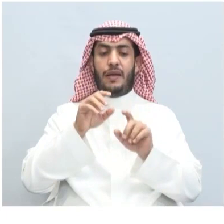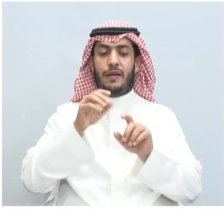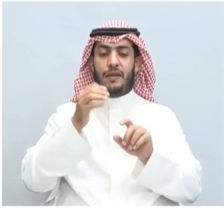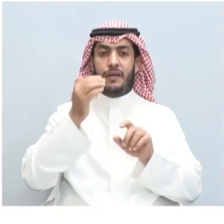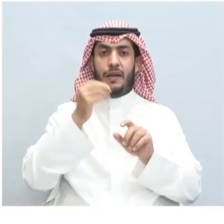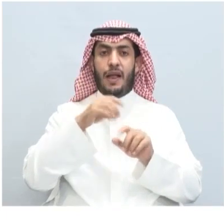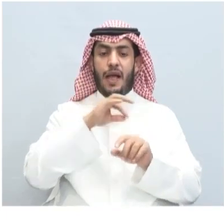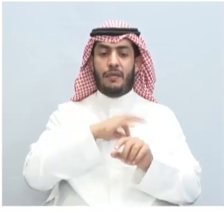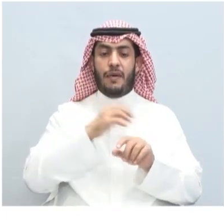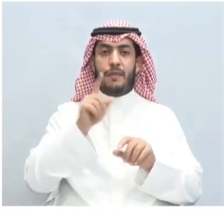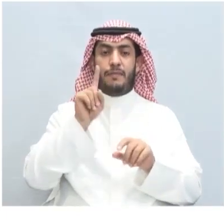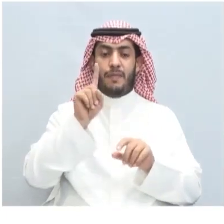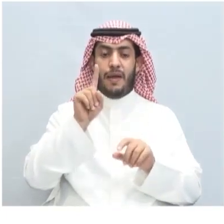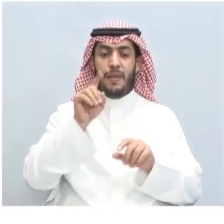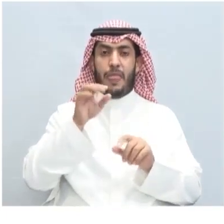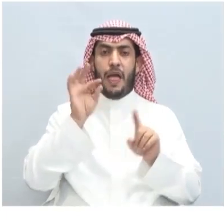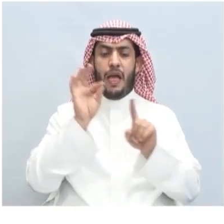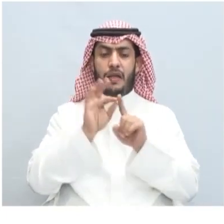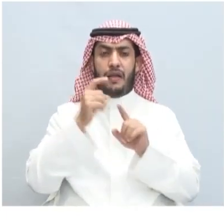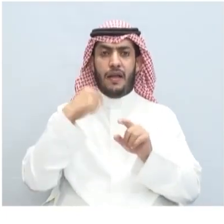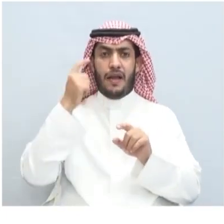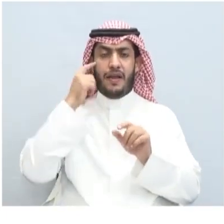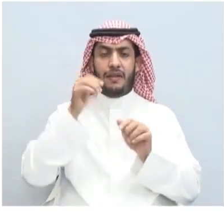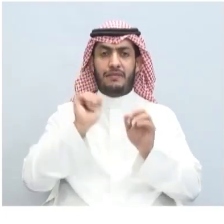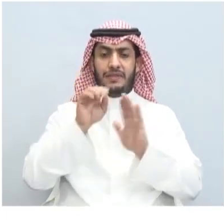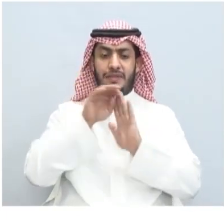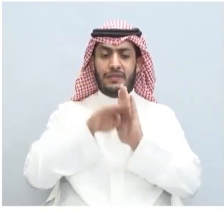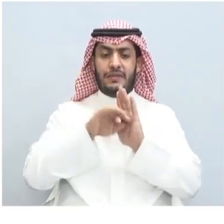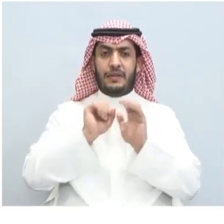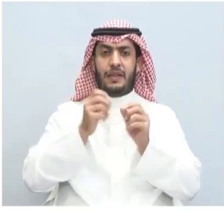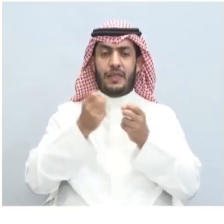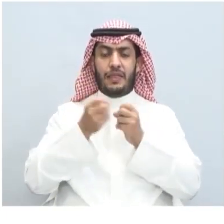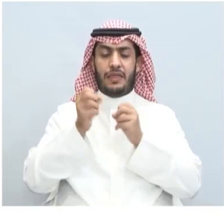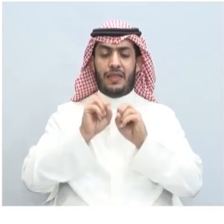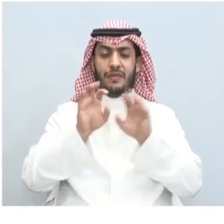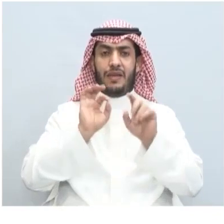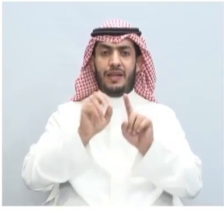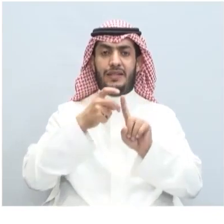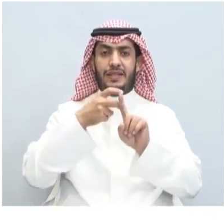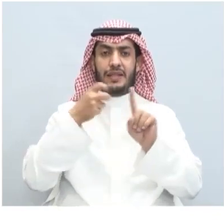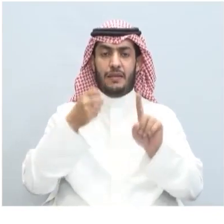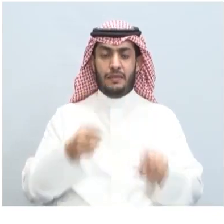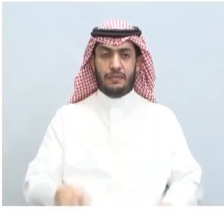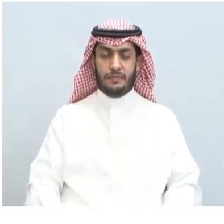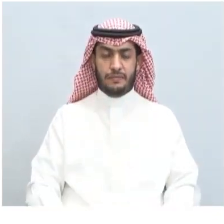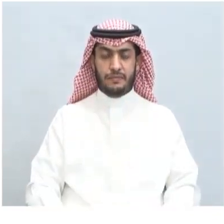التوزيع السهميه اهدافنا التعرف على هذه الاستراتيجيه استراتيجيه التوزيعات